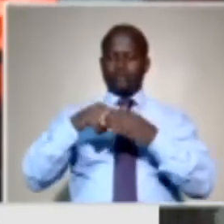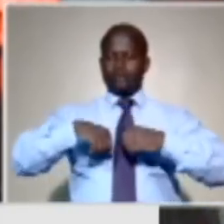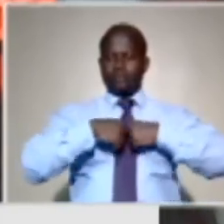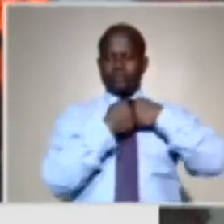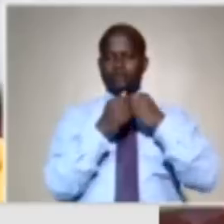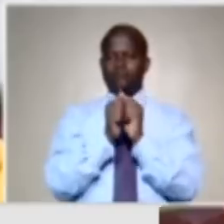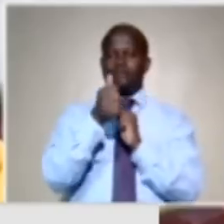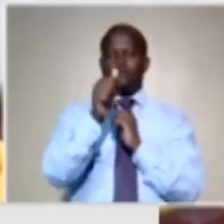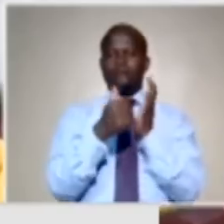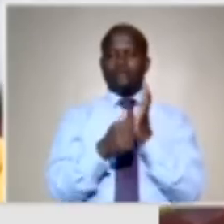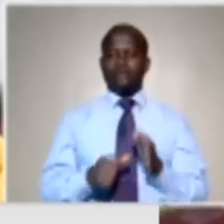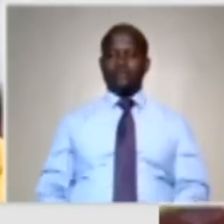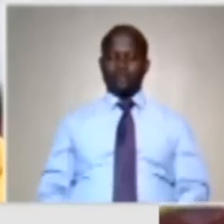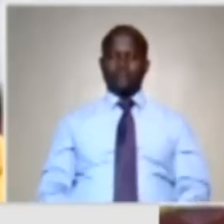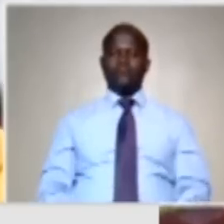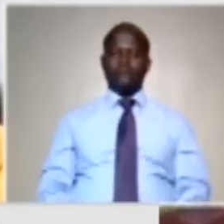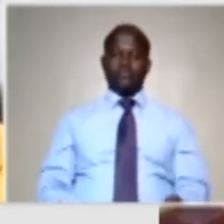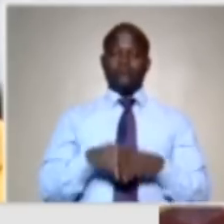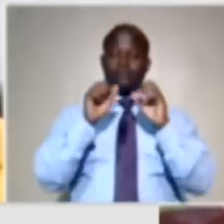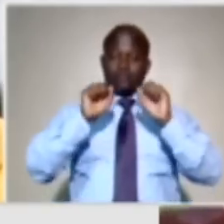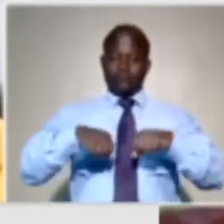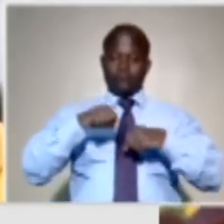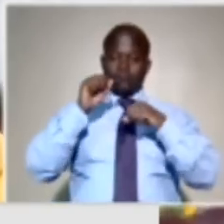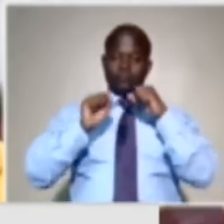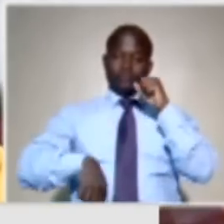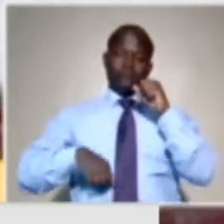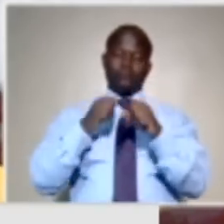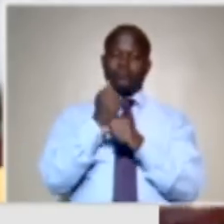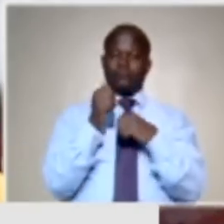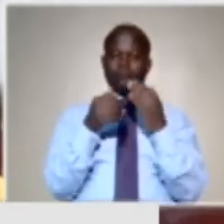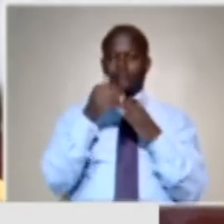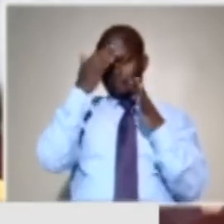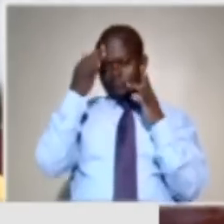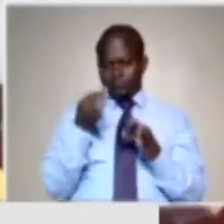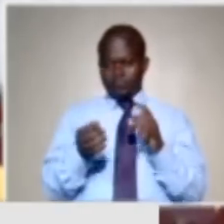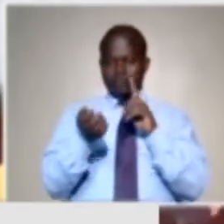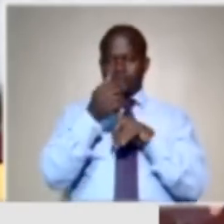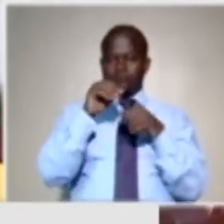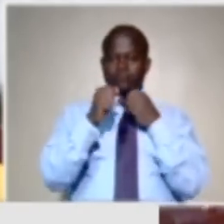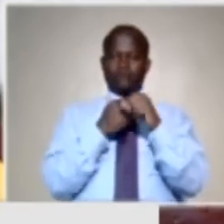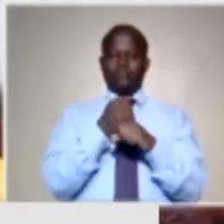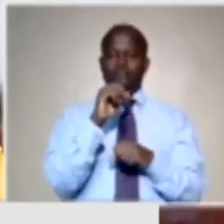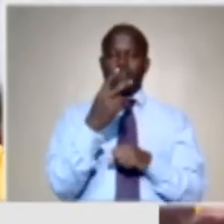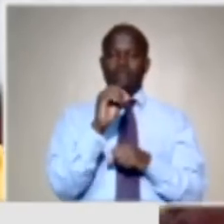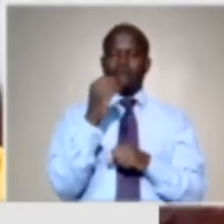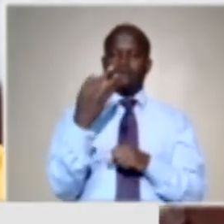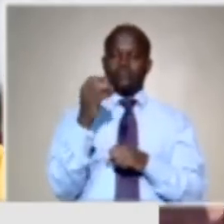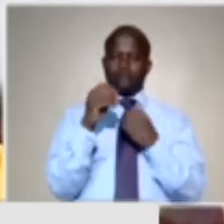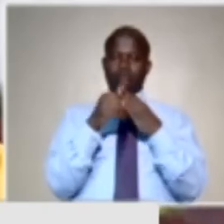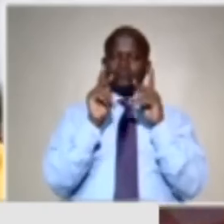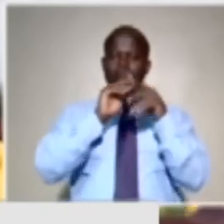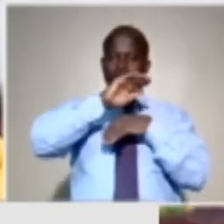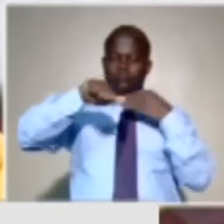n'iki kibazo. Birashoboka ko dushobora kwesa umuhigo w'intego twiyemeje kugeraho muri 2030, buri